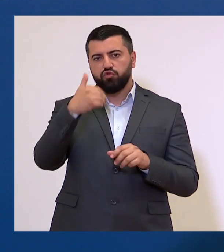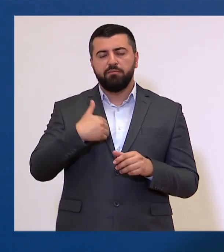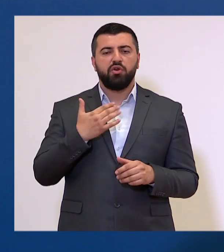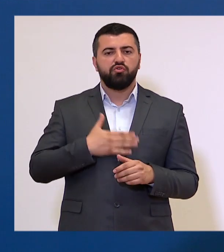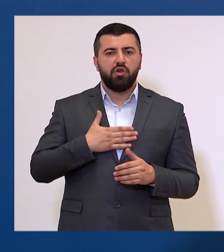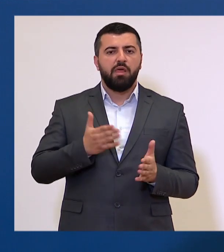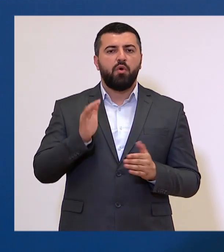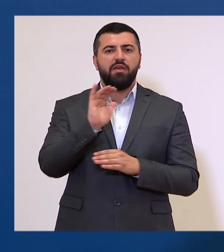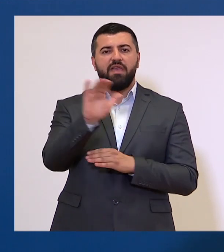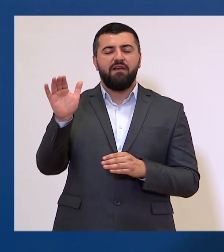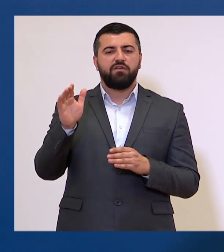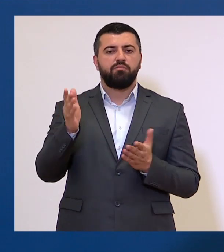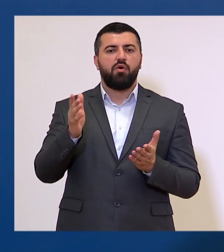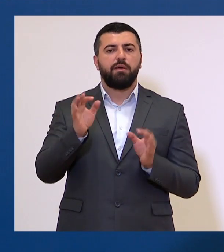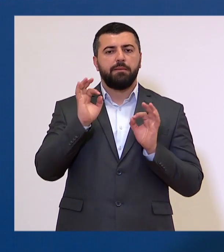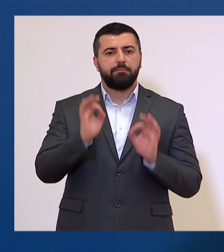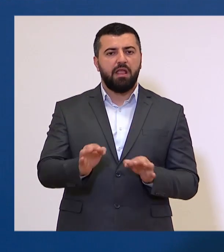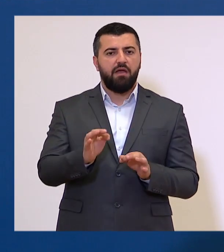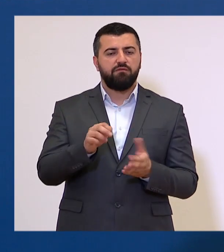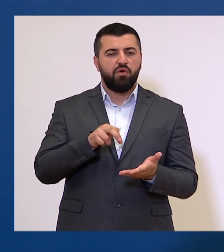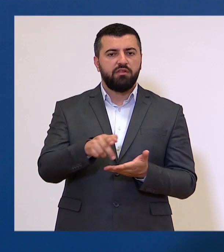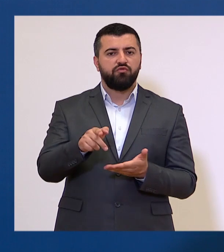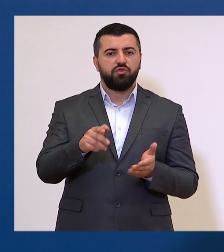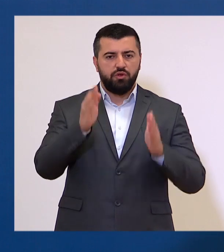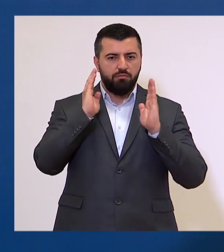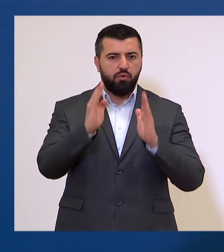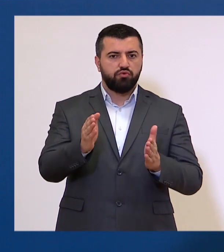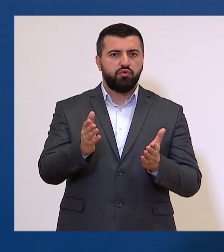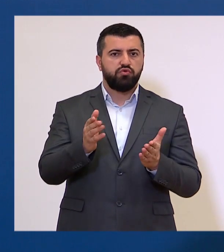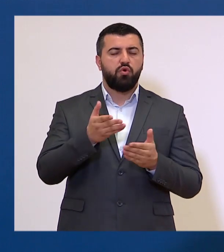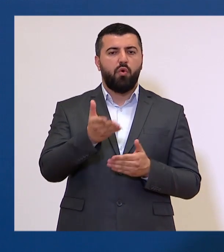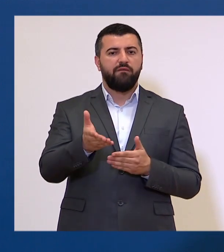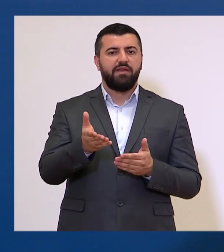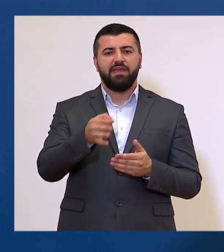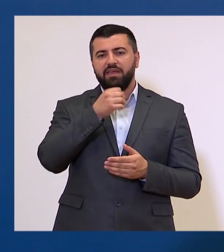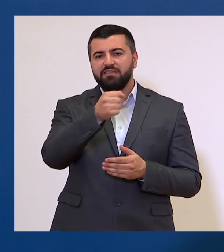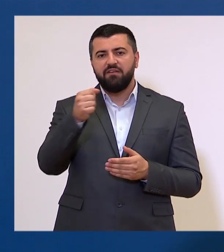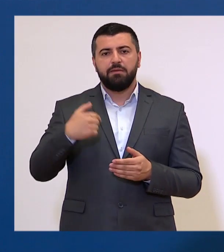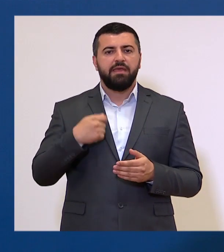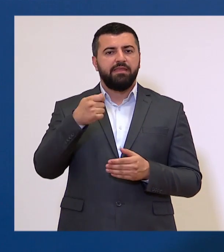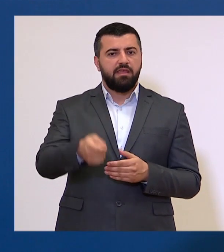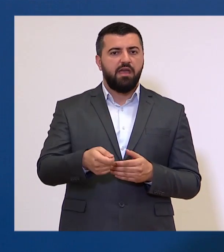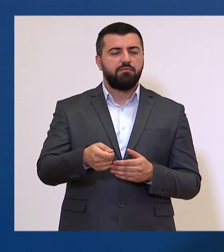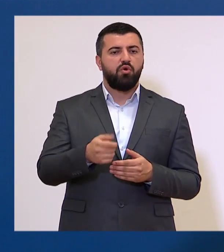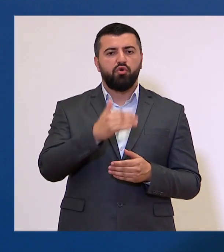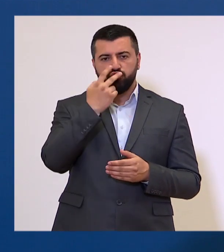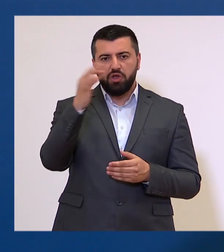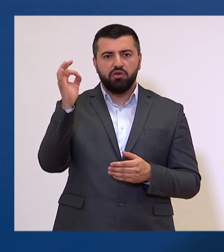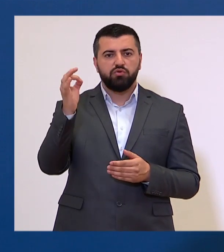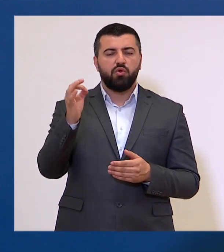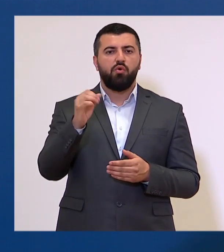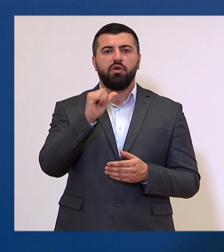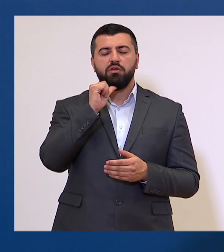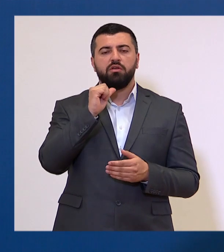želimo da poručimo na pravi način, poštujući ove izjave koje mi dajemo često